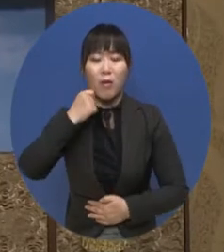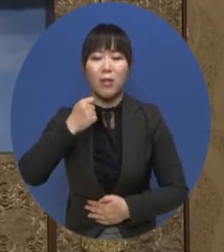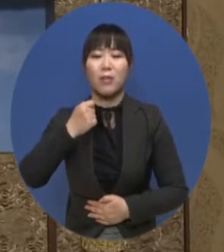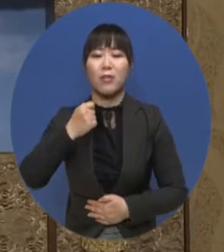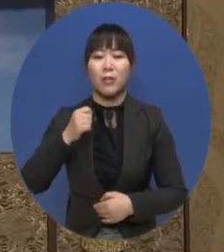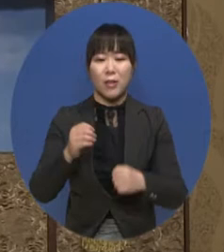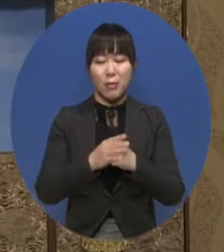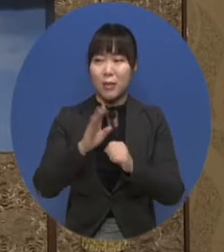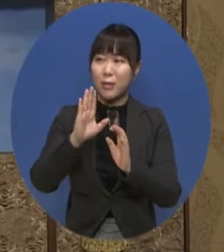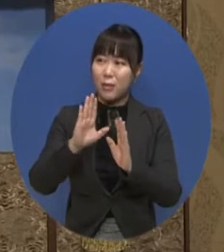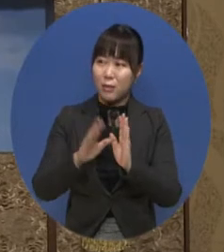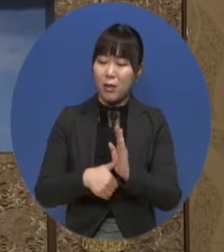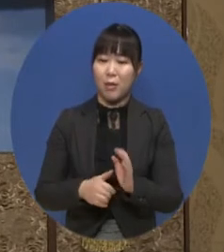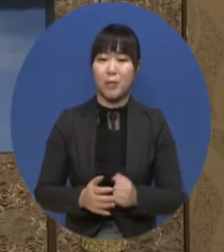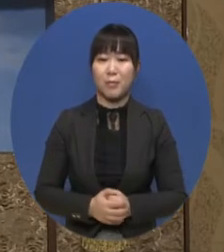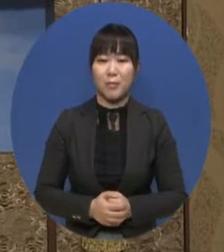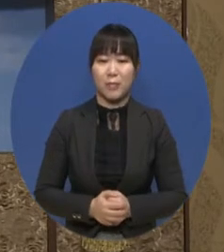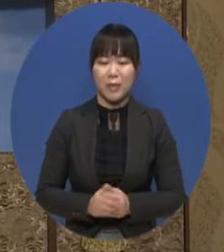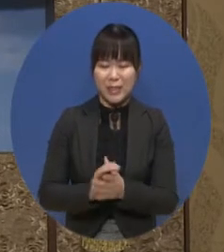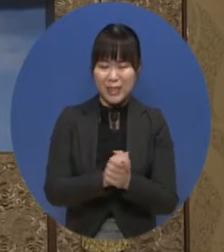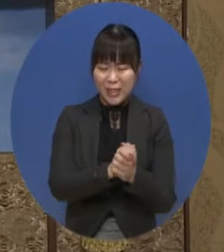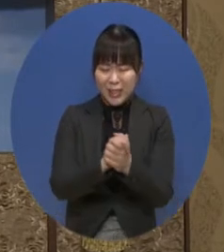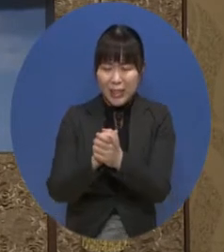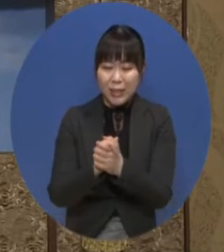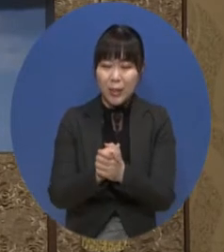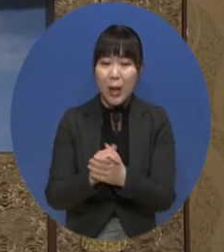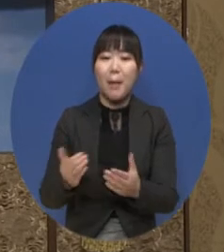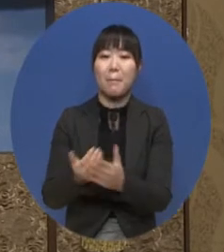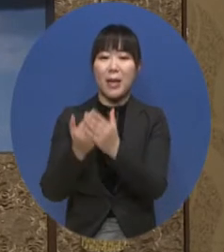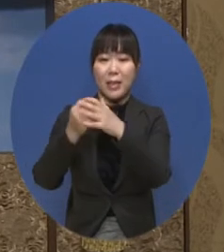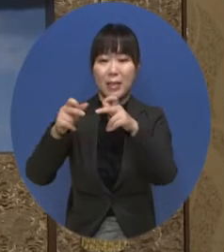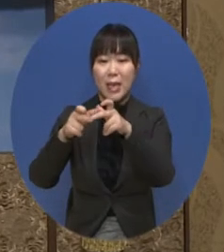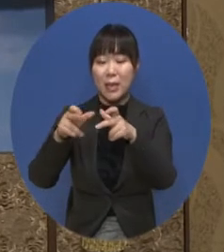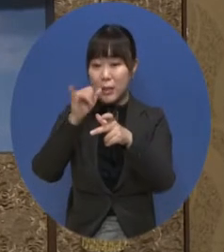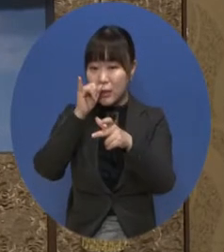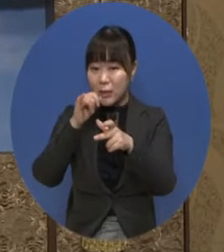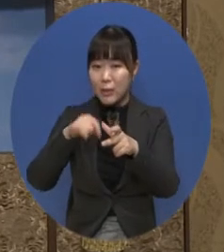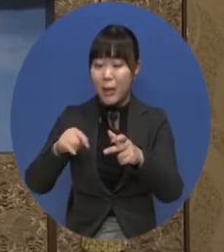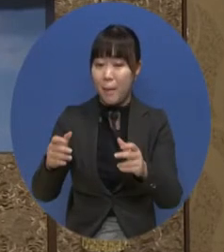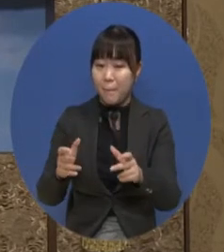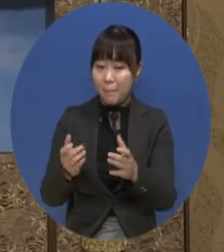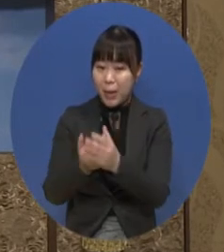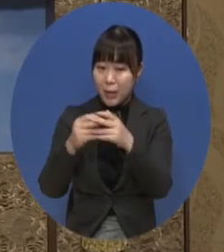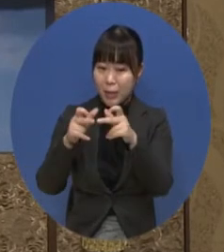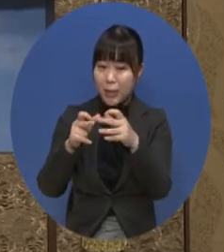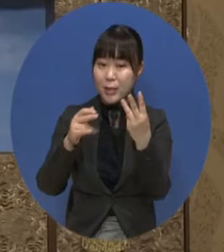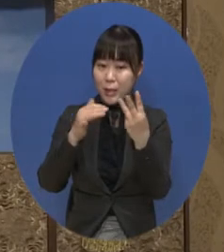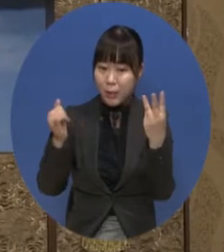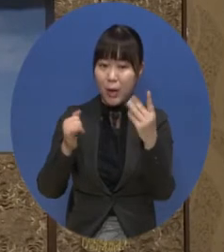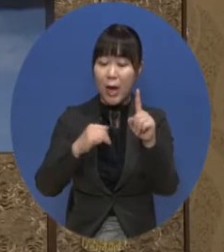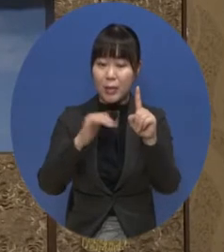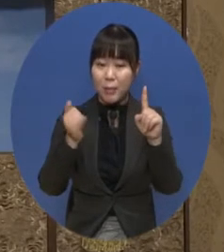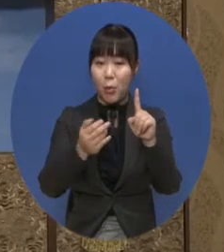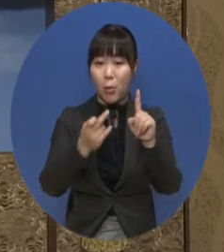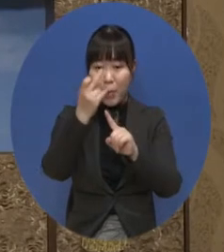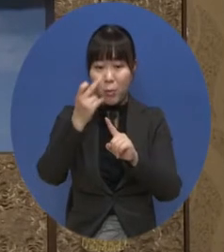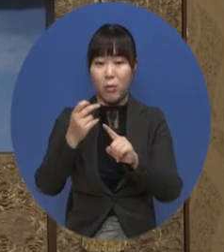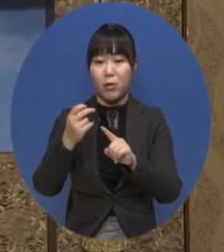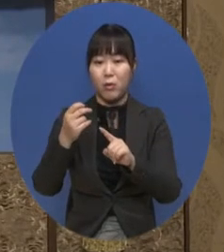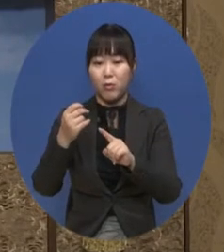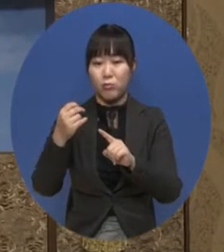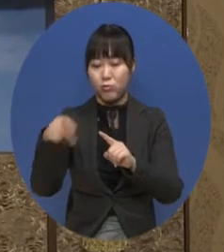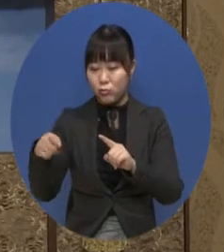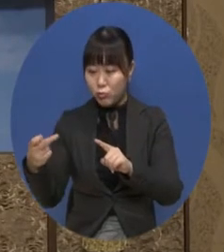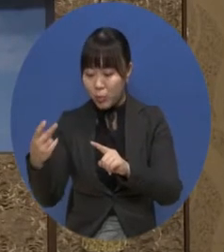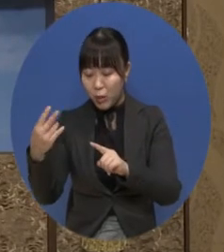그때 당시 이제 친하게 지낸 발달장애인 분들이 있었거든요. 발달장애인 3명. 1명 오빠고 2명은